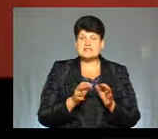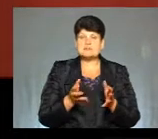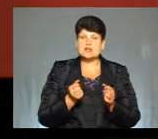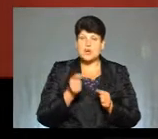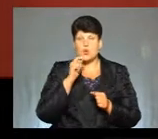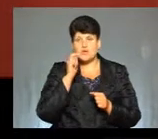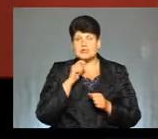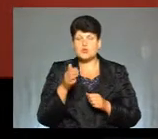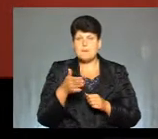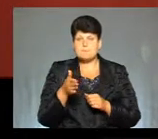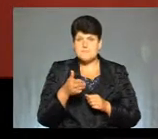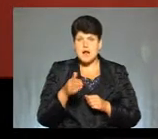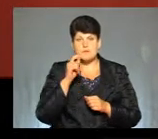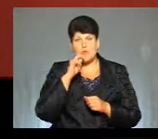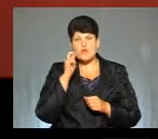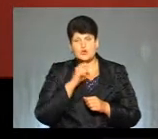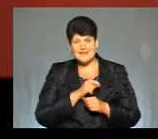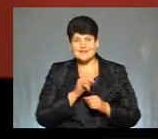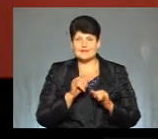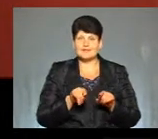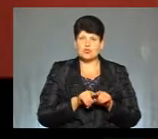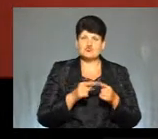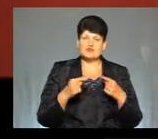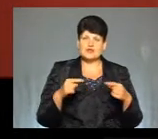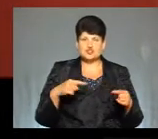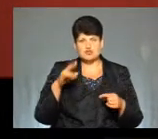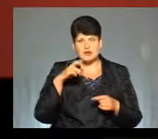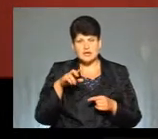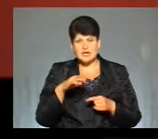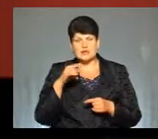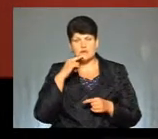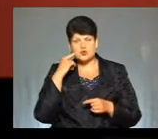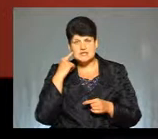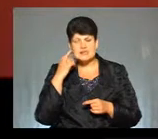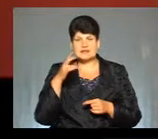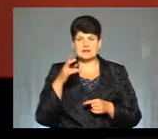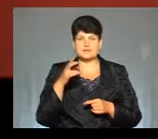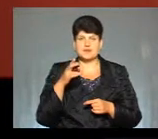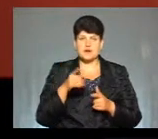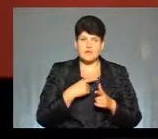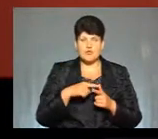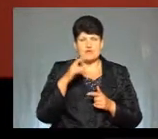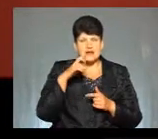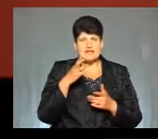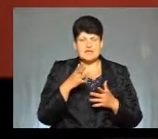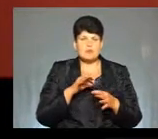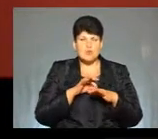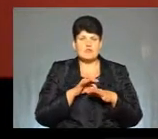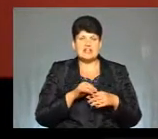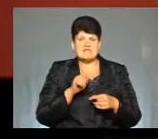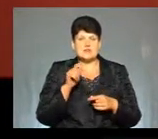українського прапора в Україні, а також в інших країнах, зокрема в Росії, країні, яка веде війну проти нашої держави?